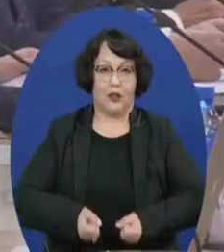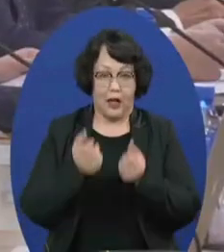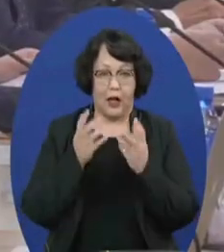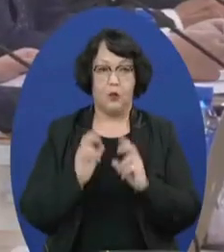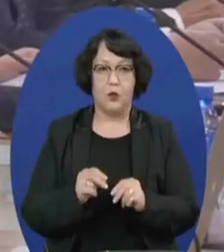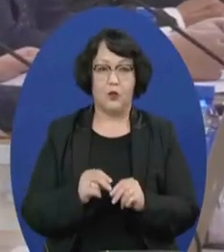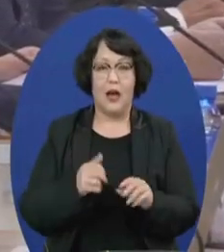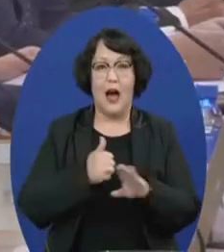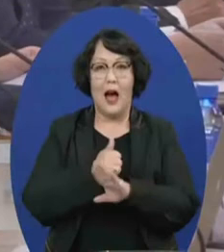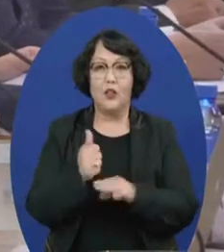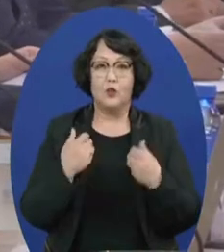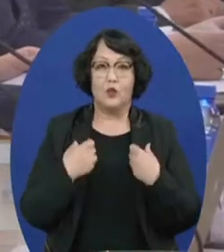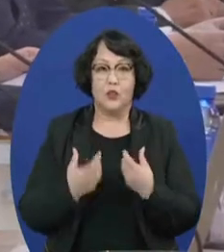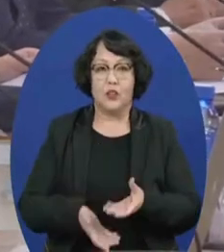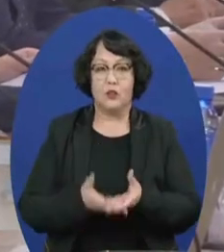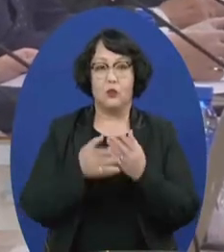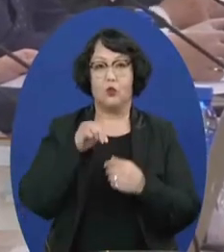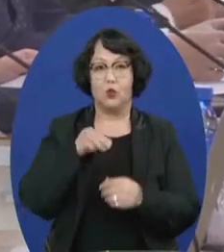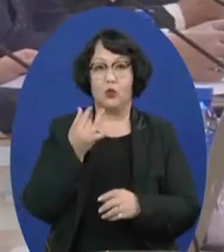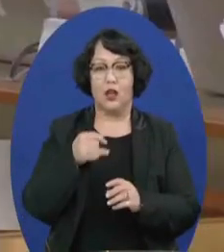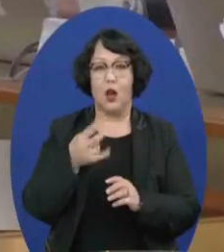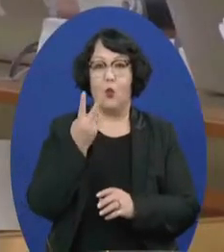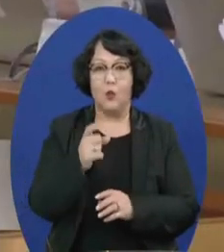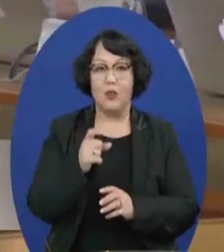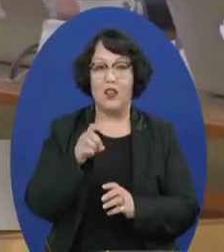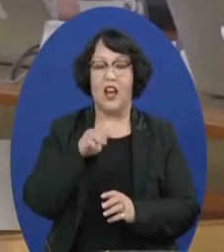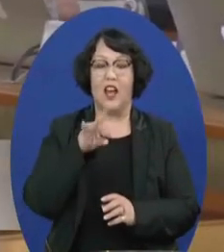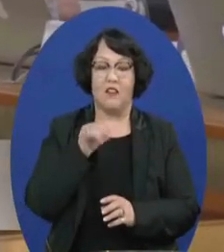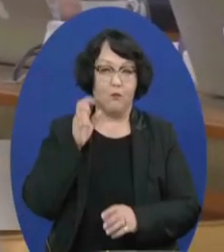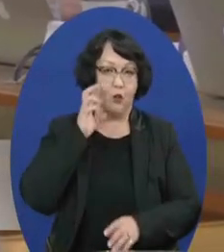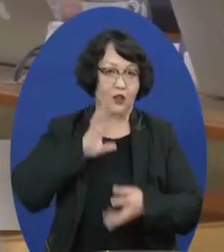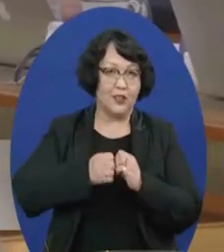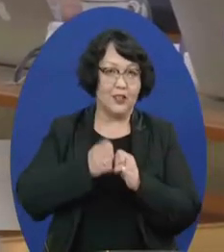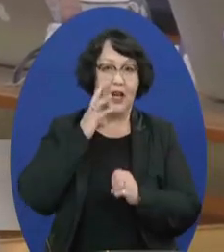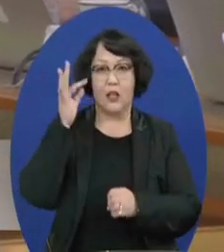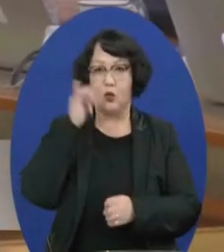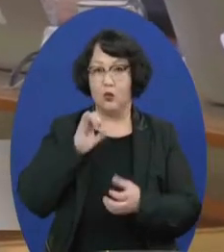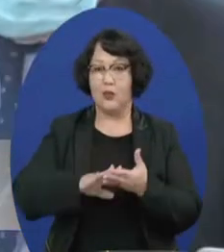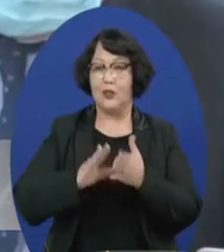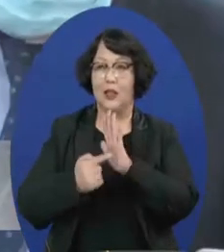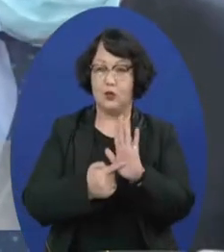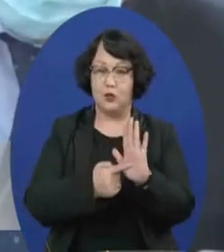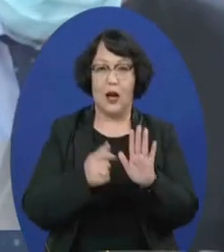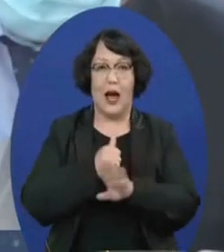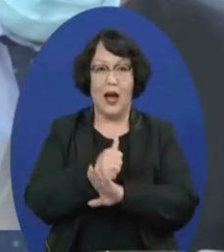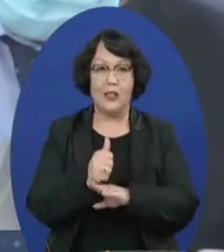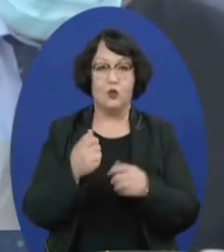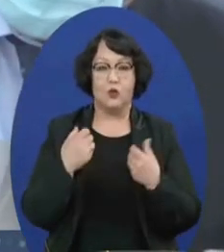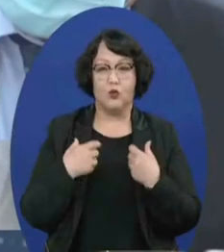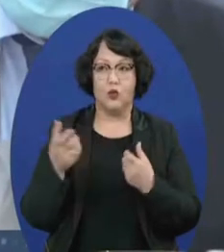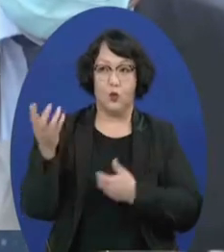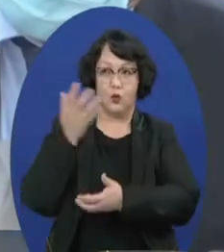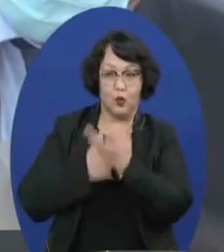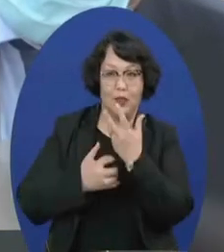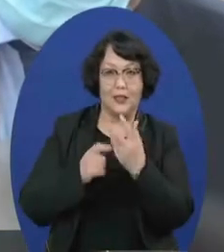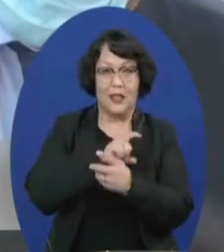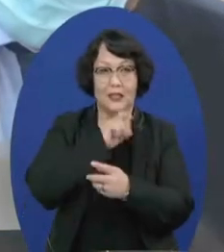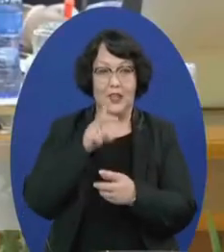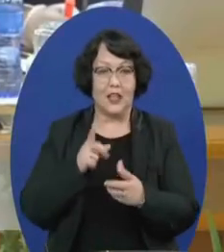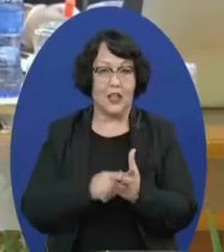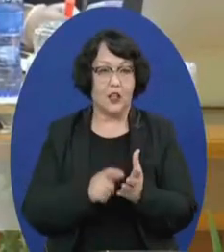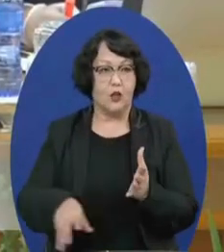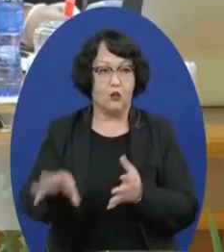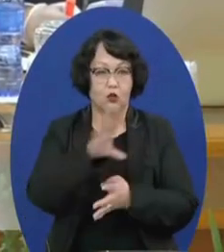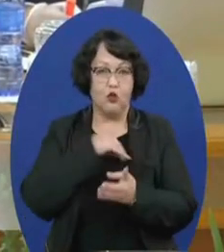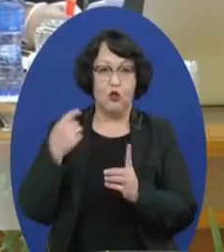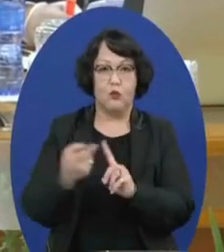боллоо. Аялал жуулчлалыг дэмжих тусгай тарифын бодлого баримтлаж, гадаадын улс орнуудад сурцсан таниулах, жуулчны урсгал, зах зээлийн эрэлт хэрэгцээтэй